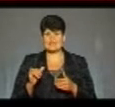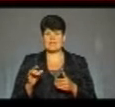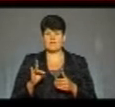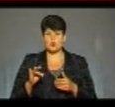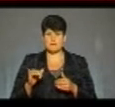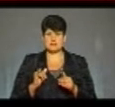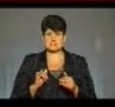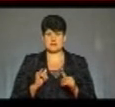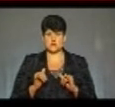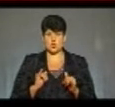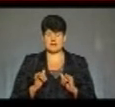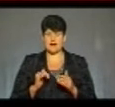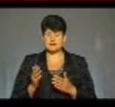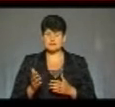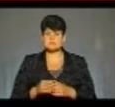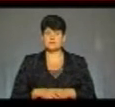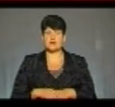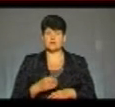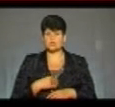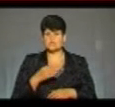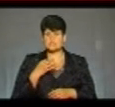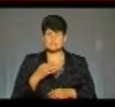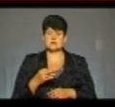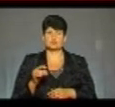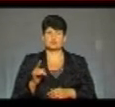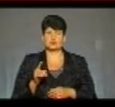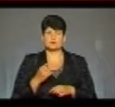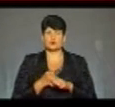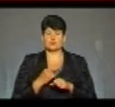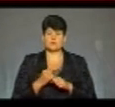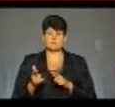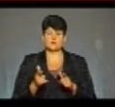Європейська солідарність. Але також хочеться сказати, що при роботі